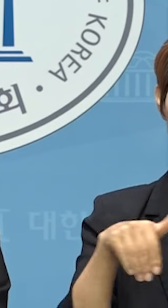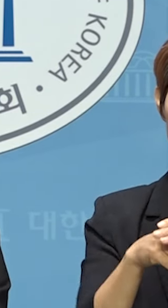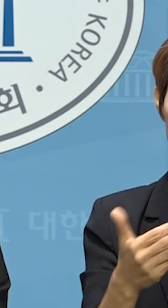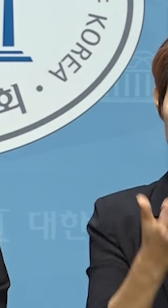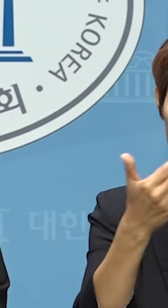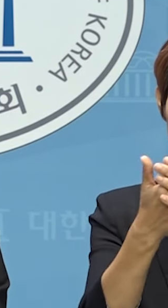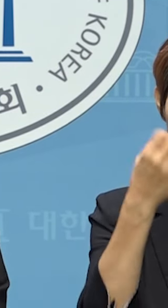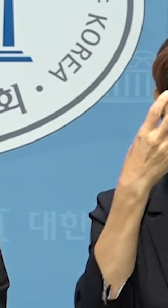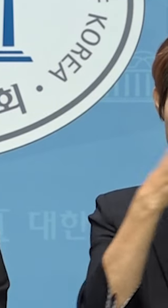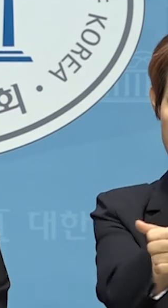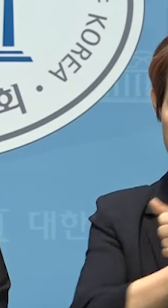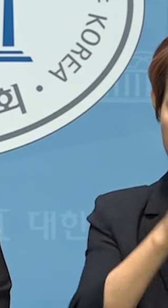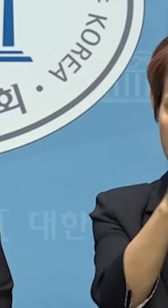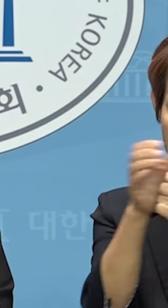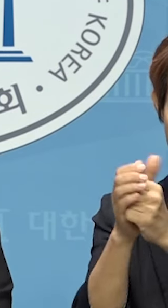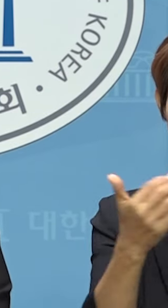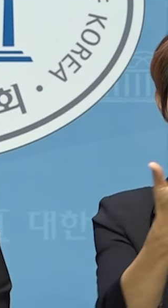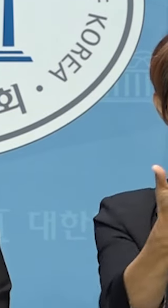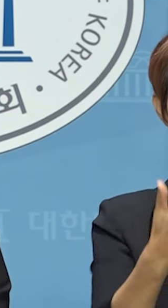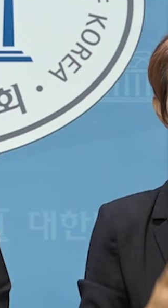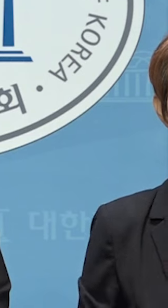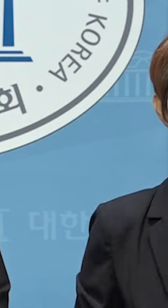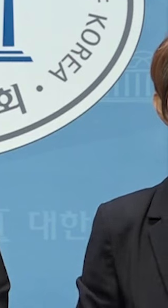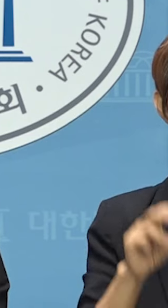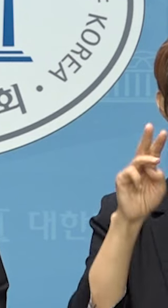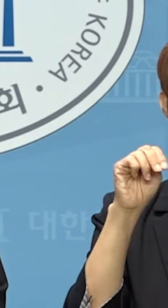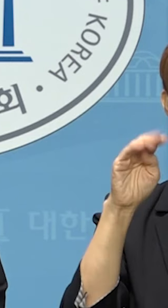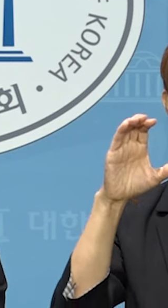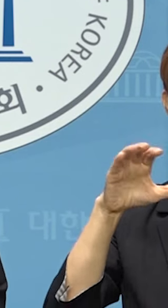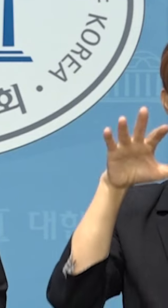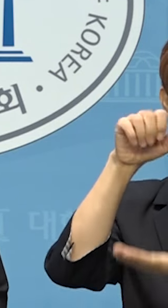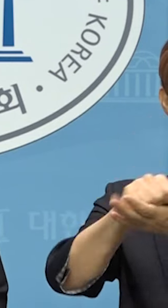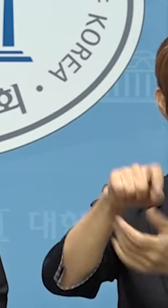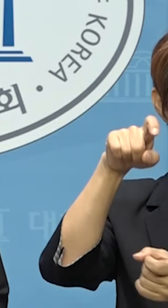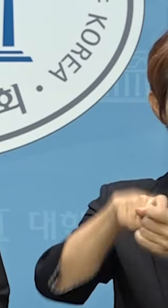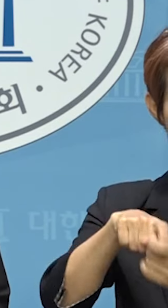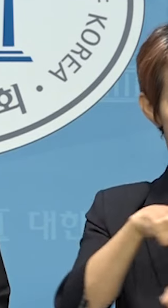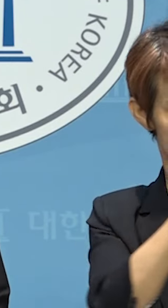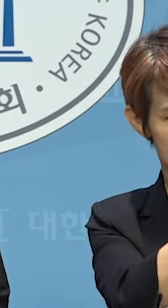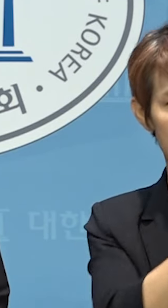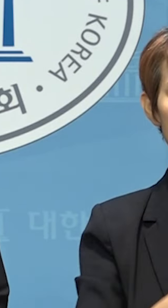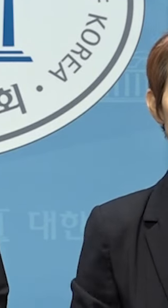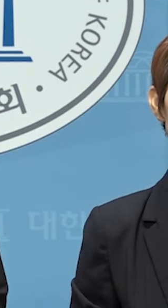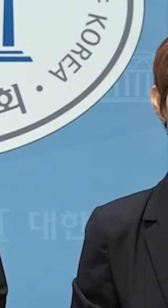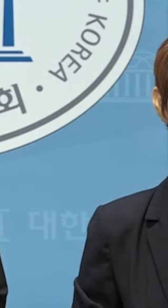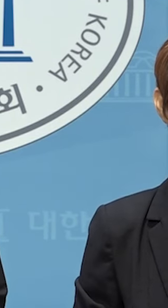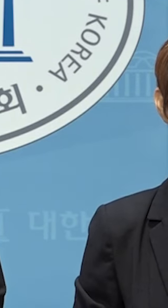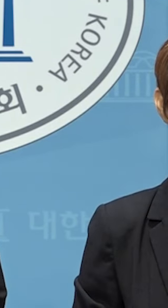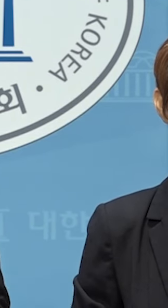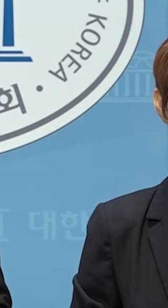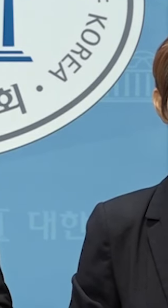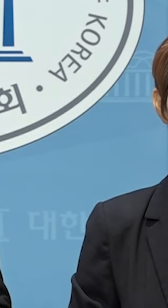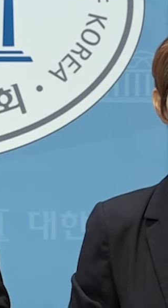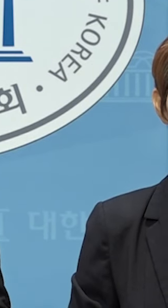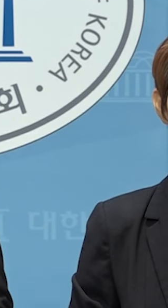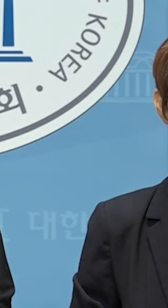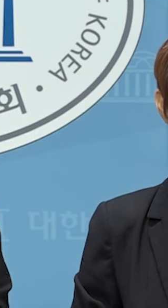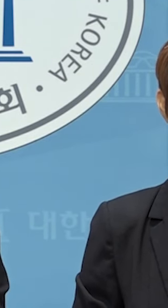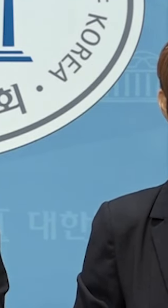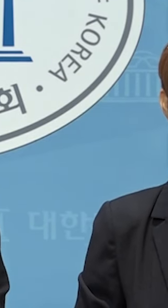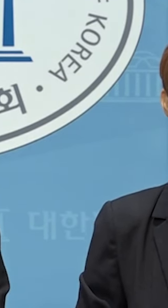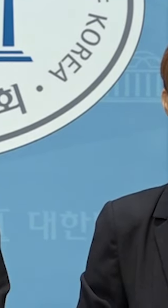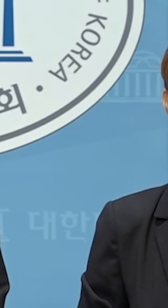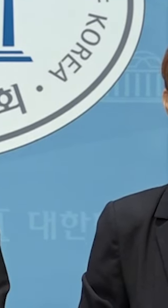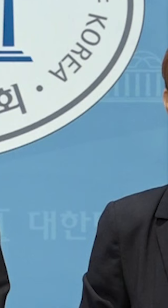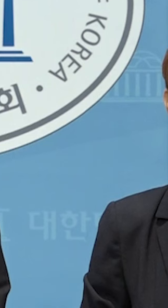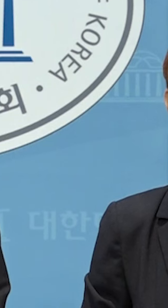선인은 막아내고 MBC 을 장악하겠다는 속셈 딱 하나입니다